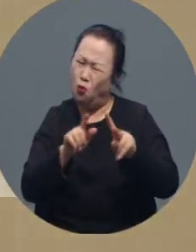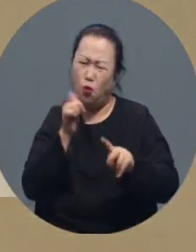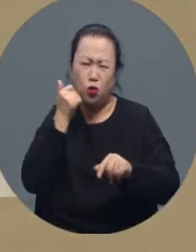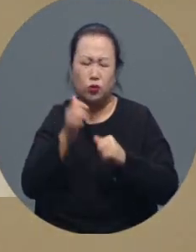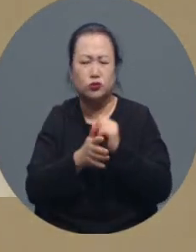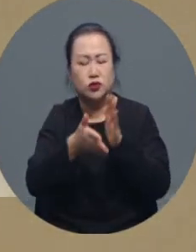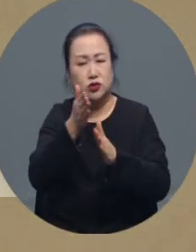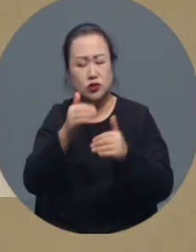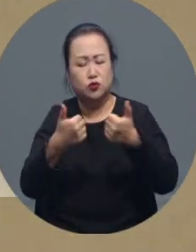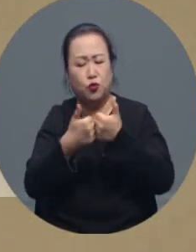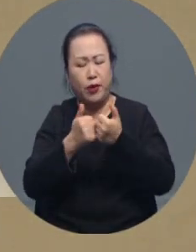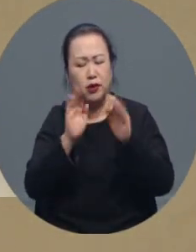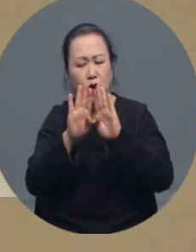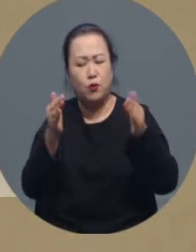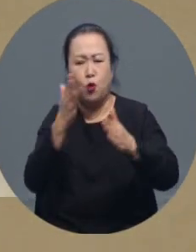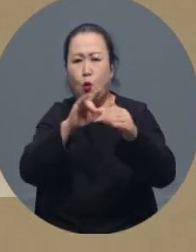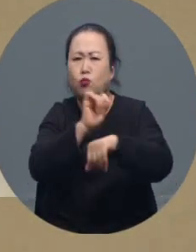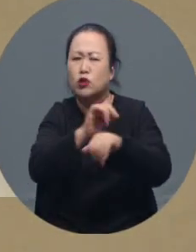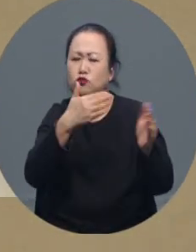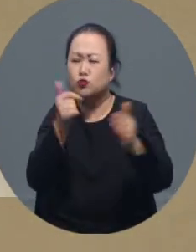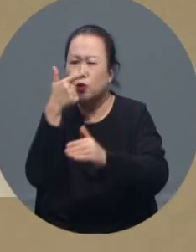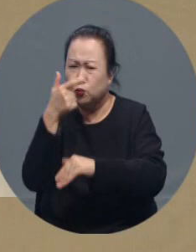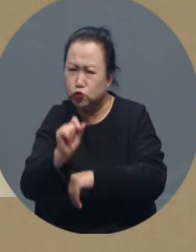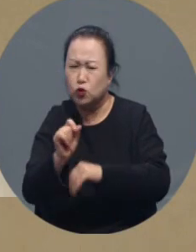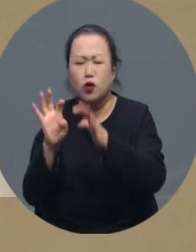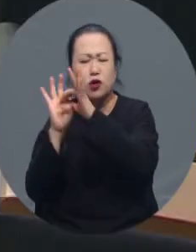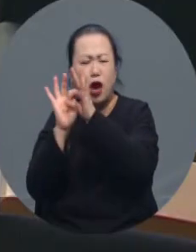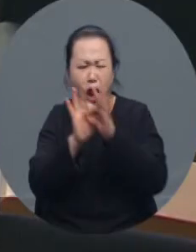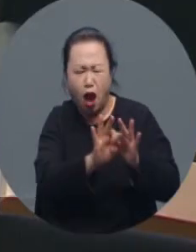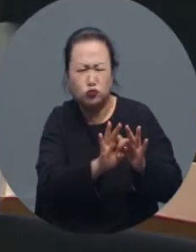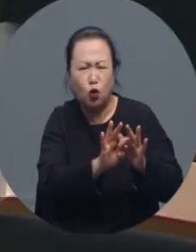시의회 개회 이후 공무원들의 준비 부족이